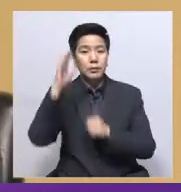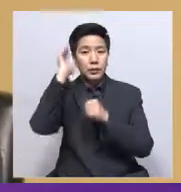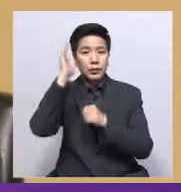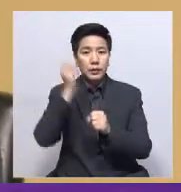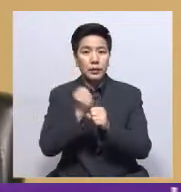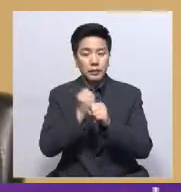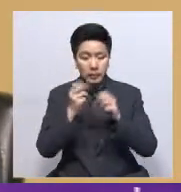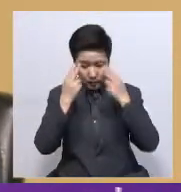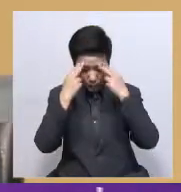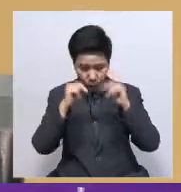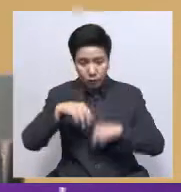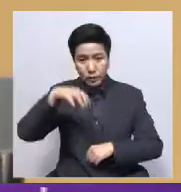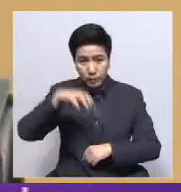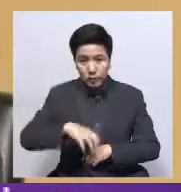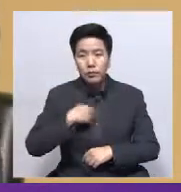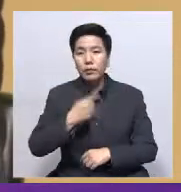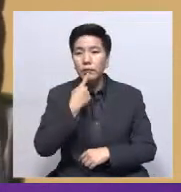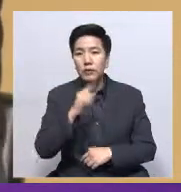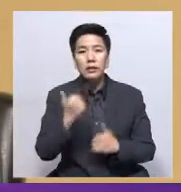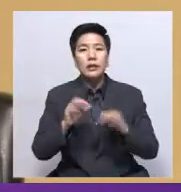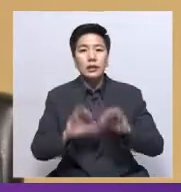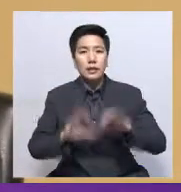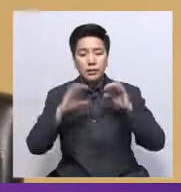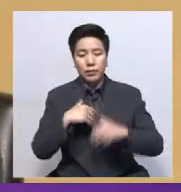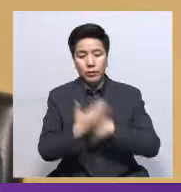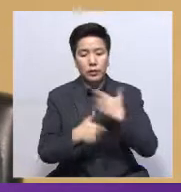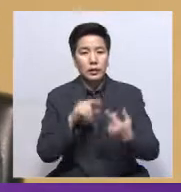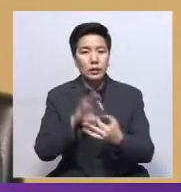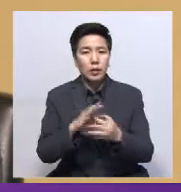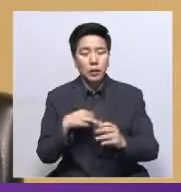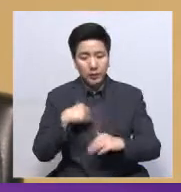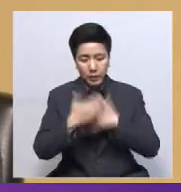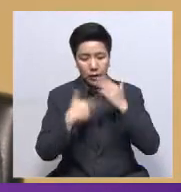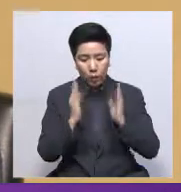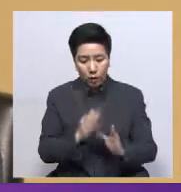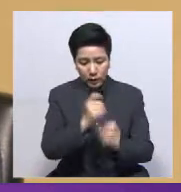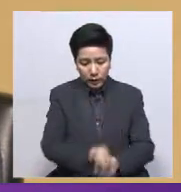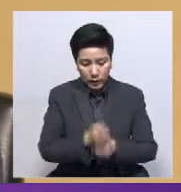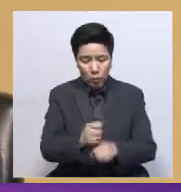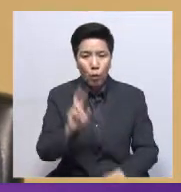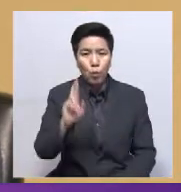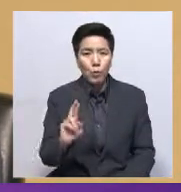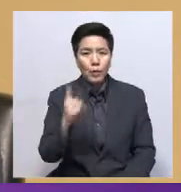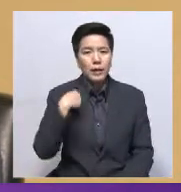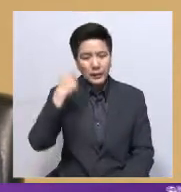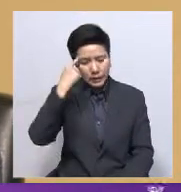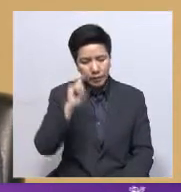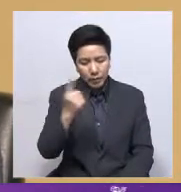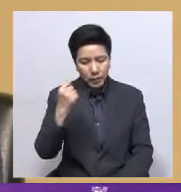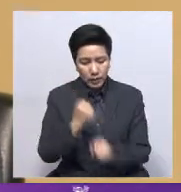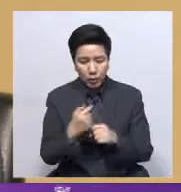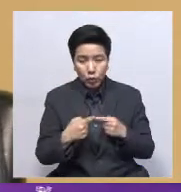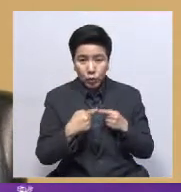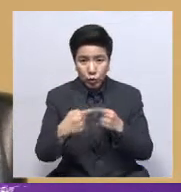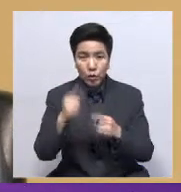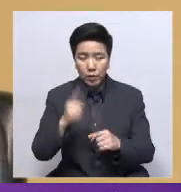ษกประจำสำนักนายกรัฐมนตรีเปิดเผยว่ารัฐบาลเดินหน้าพัฒนาเกษตรกรรุ่นใหม่ที่มีความคิดสร้างสรรค์สามารถต่อยอด